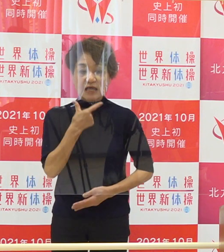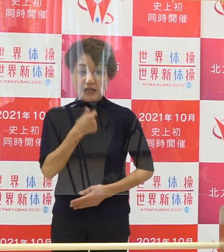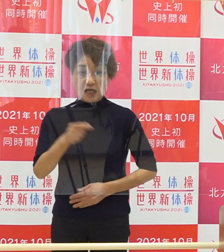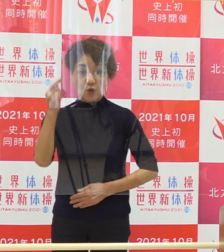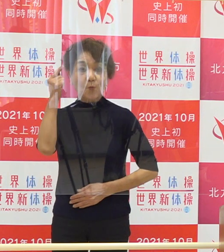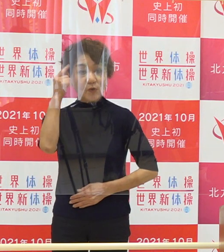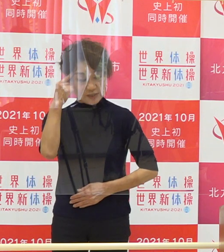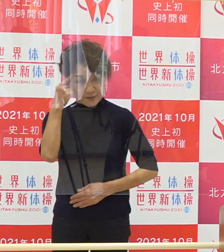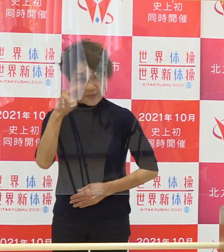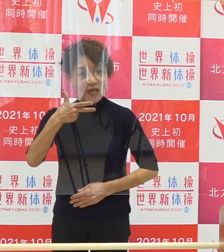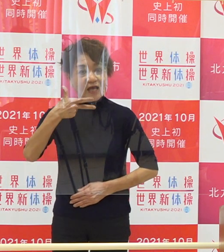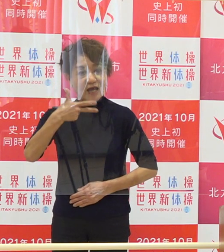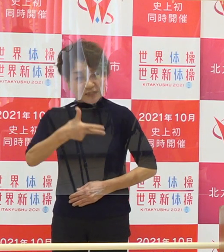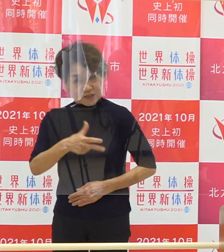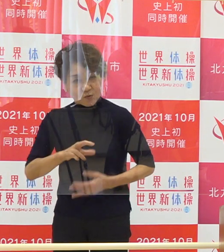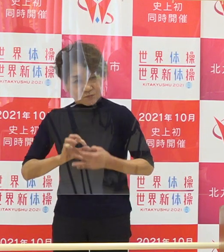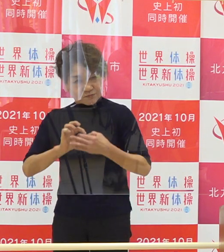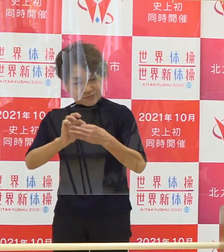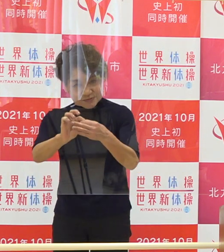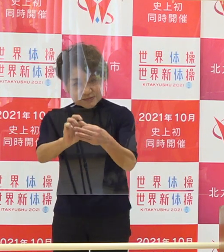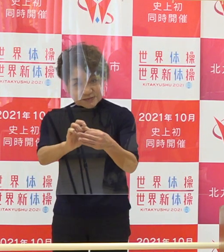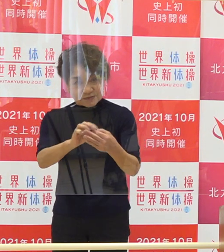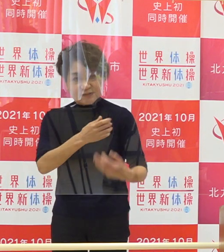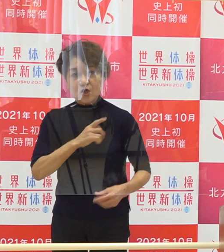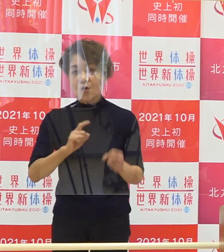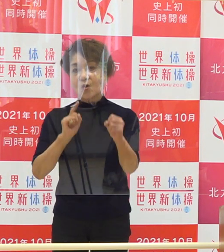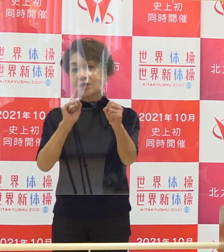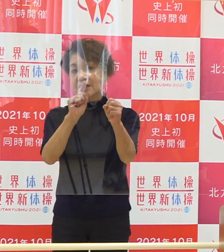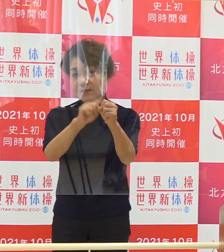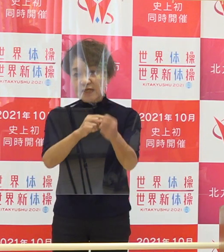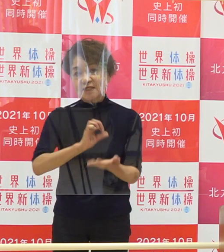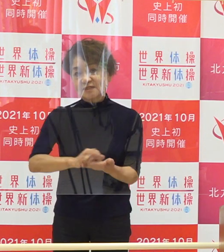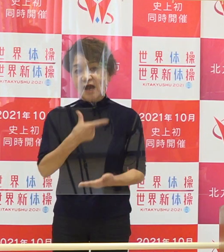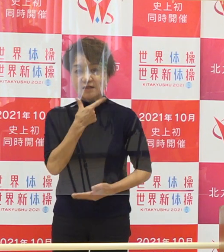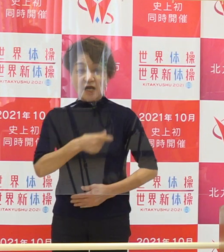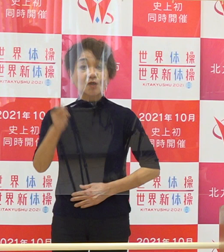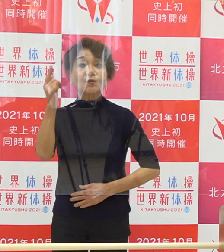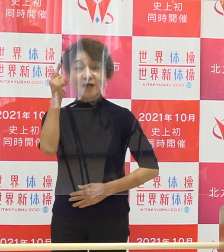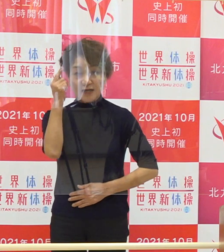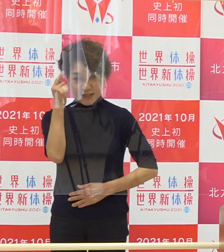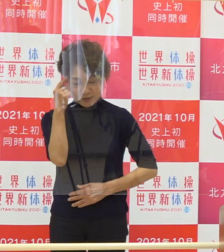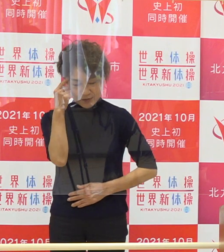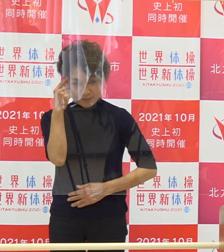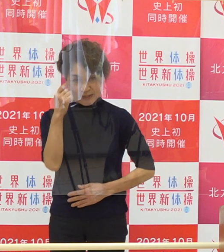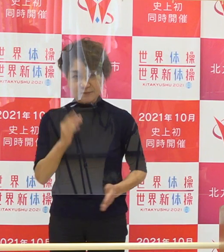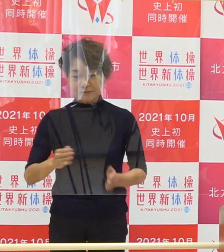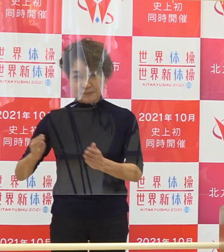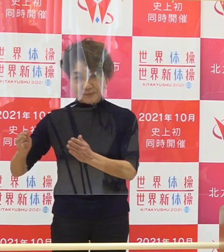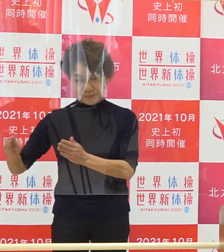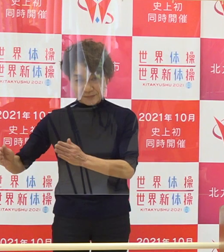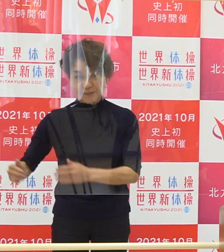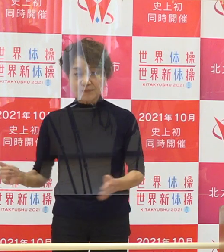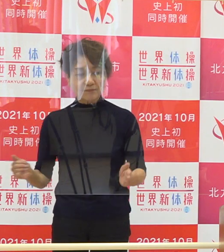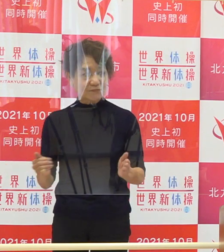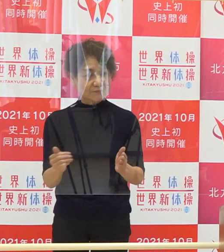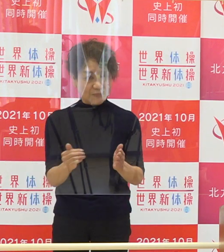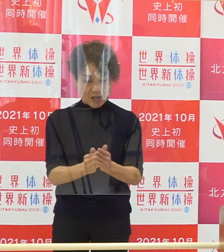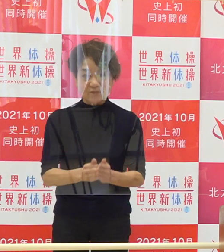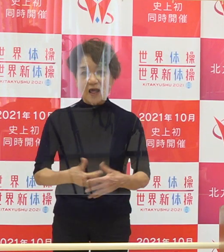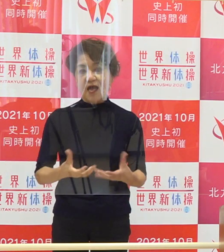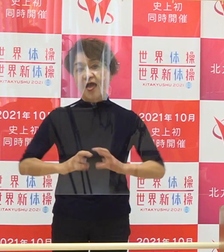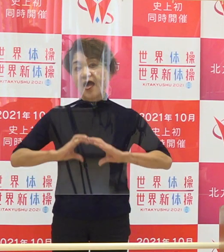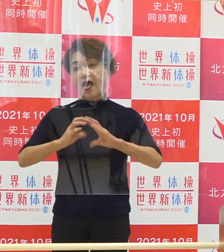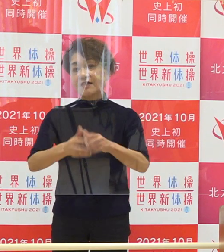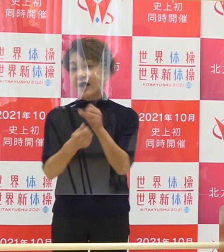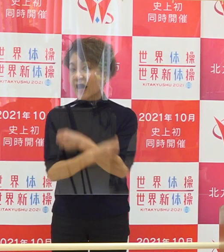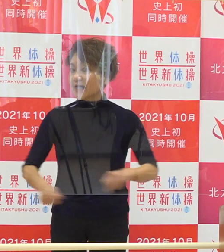能な未来につなげてまいります。この件は以上であります。結びに、世界体